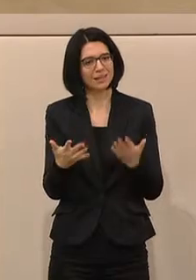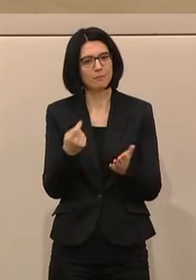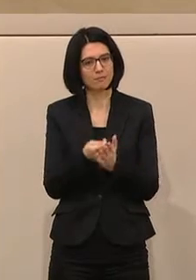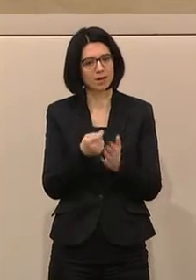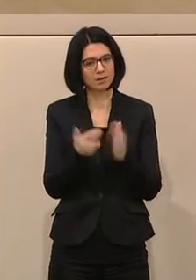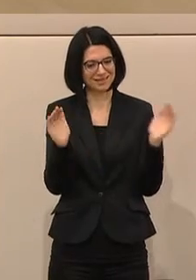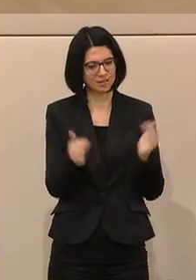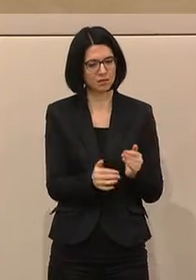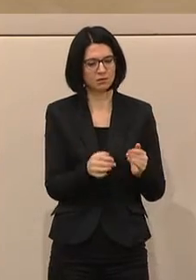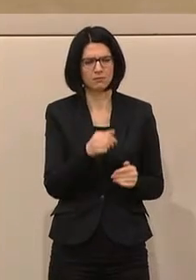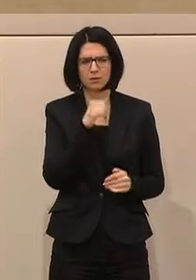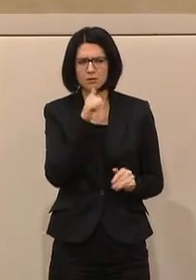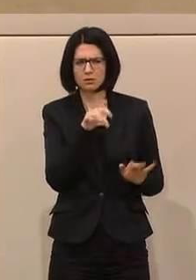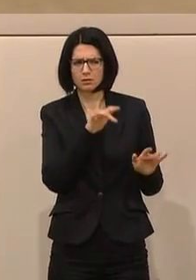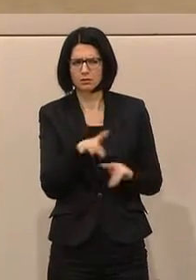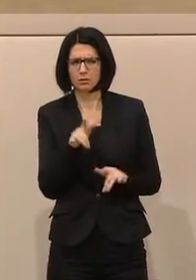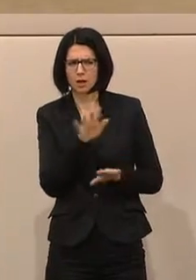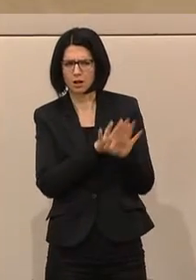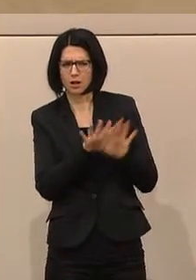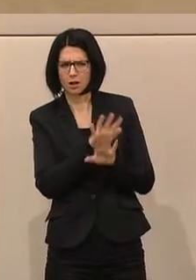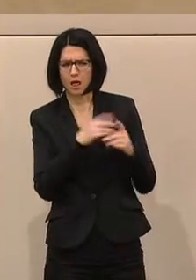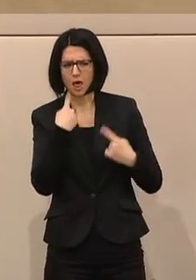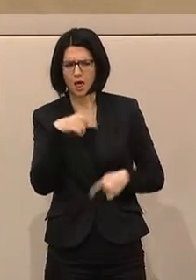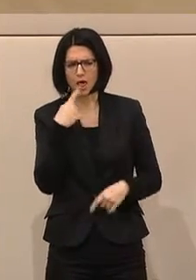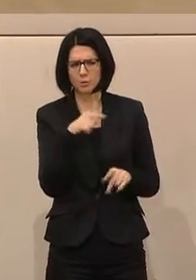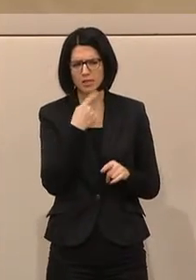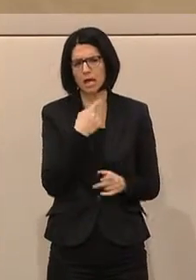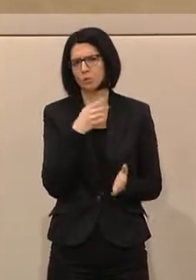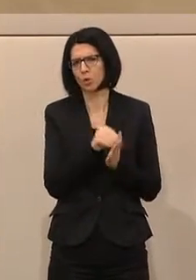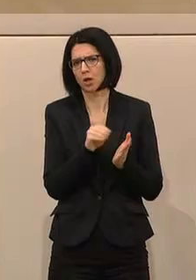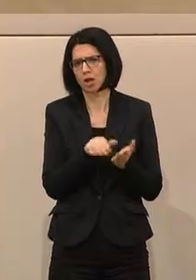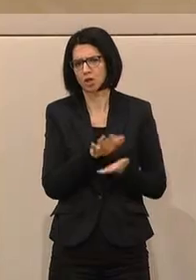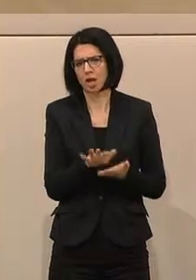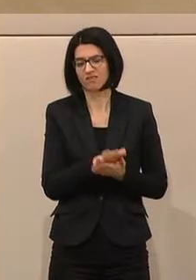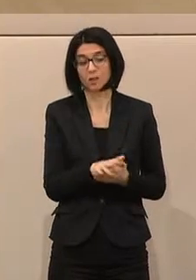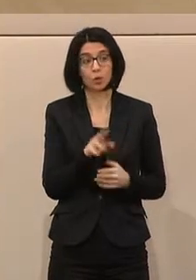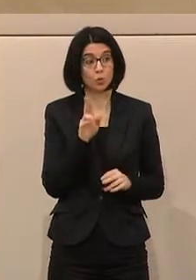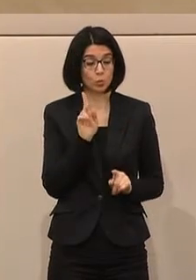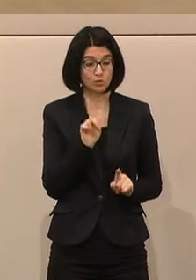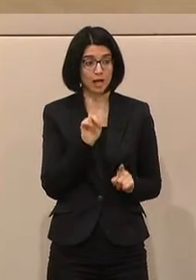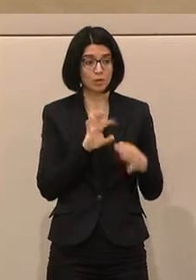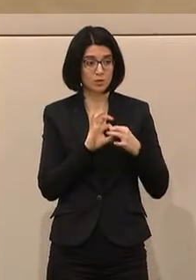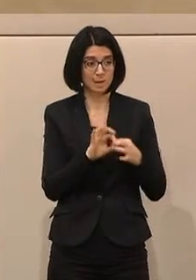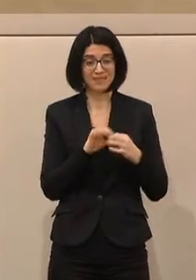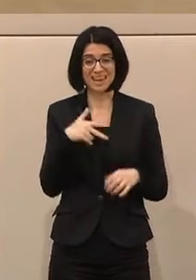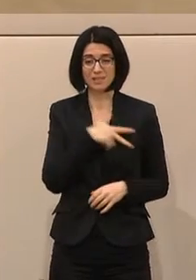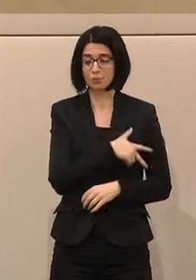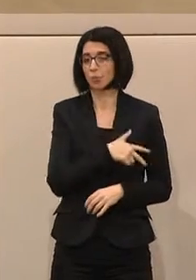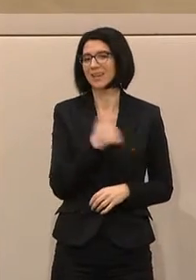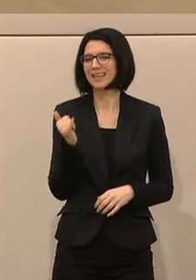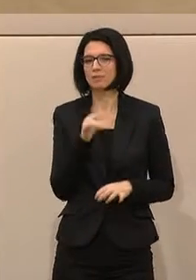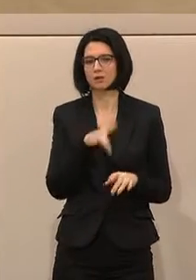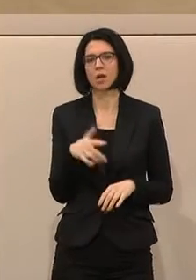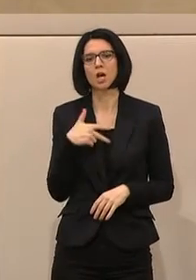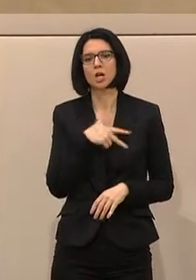Sie nicht mit dem Argument kommen, es wäre ein bürokratischer Aufwand. Und weil wir schon dabei sind, nachdem die SPÖ immer die